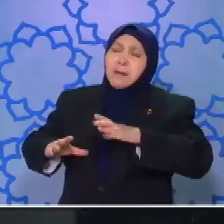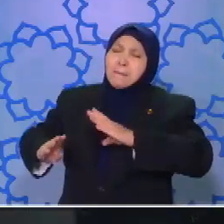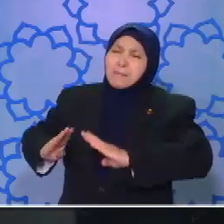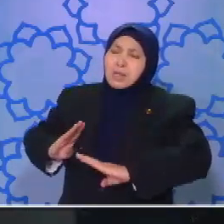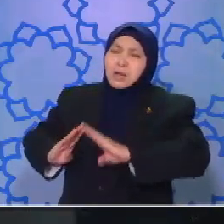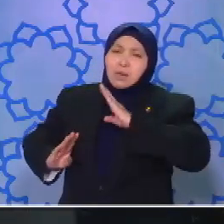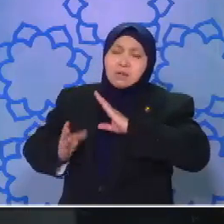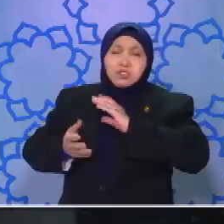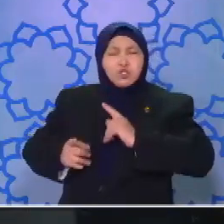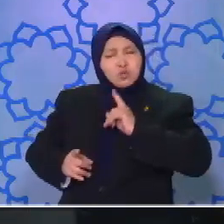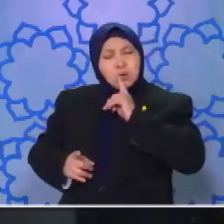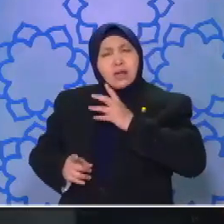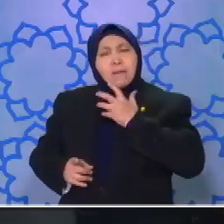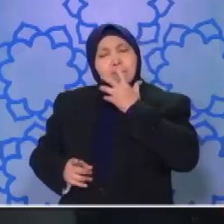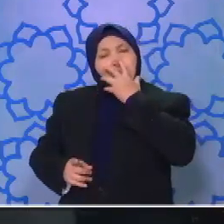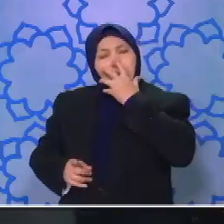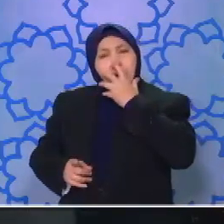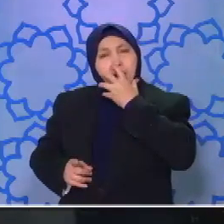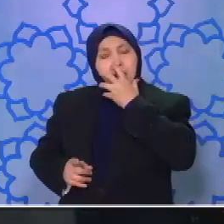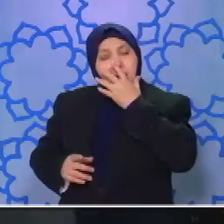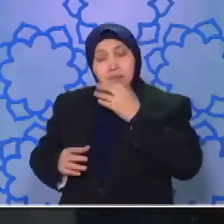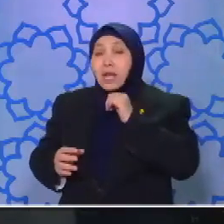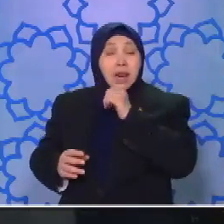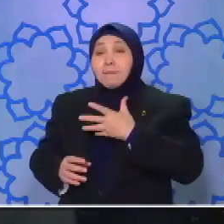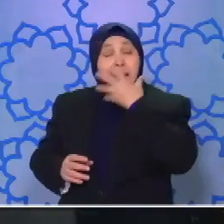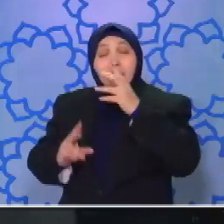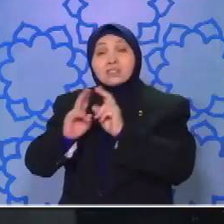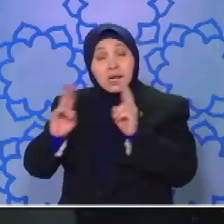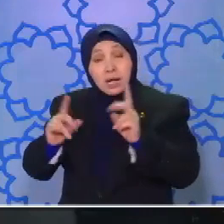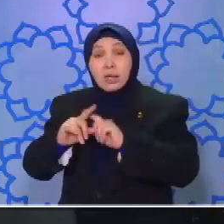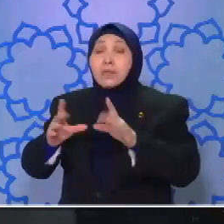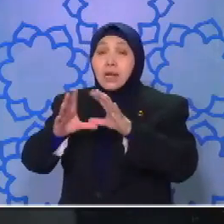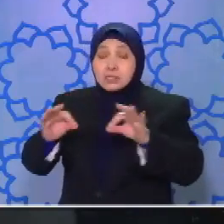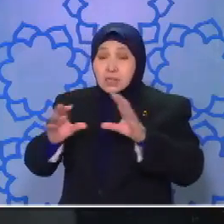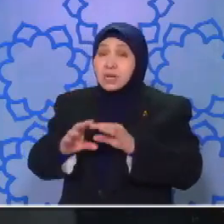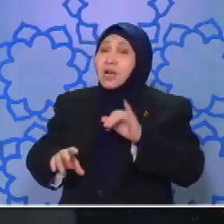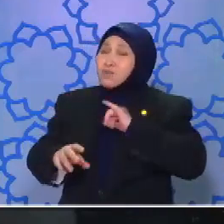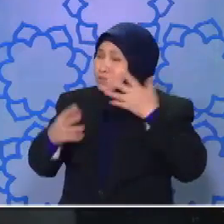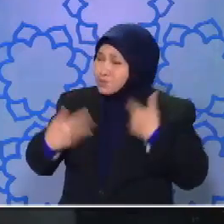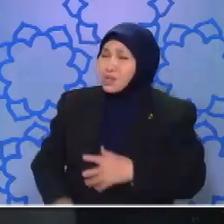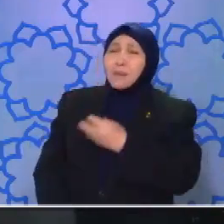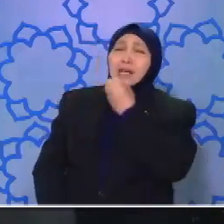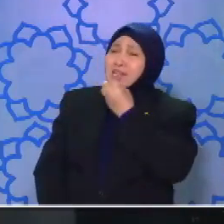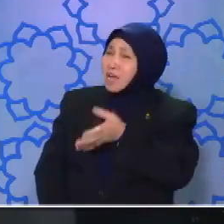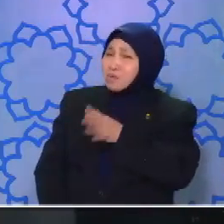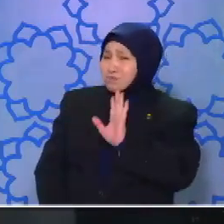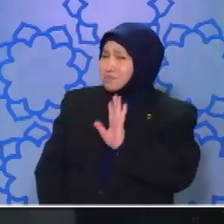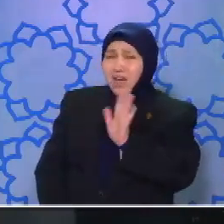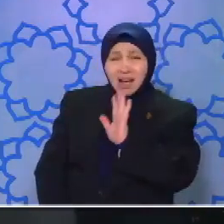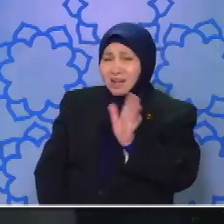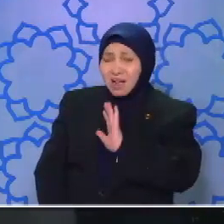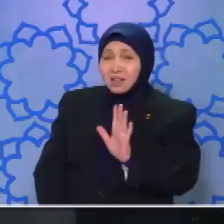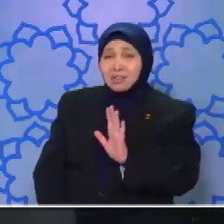suhu, kan, dia punya bukanlah marah sangat pun, tapi nak cerita bahawa aqul laka innaka lan